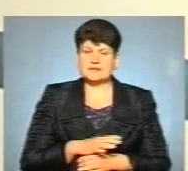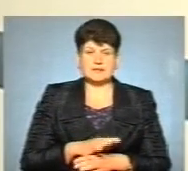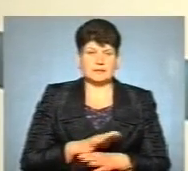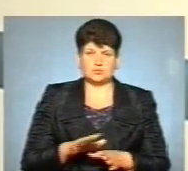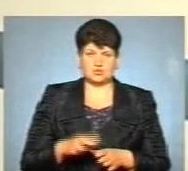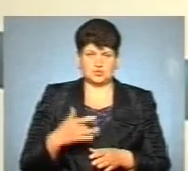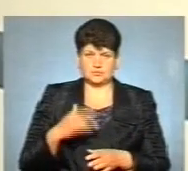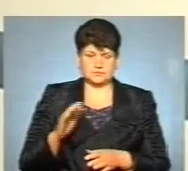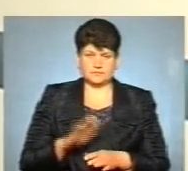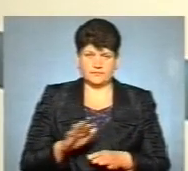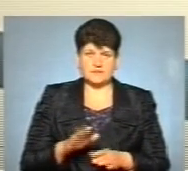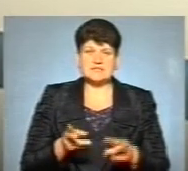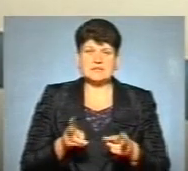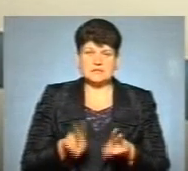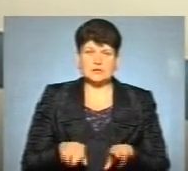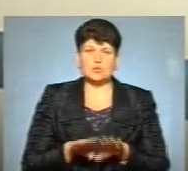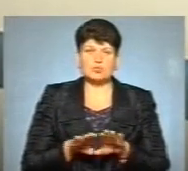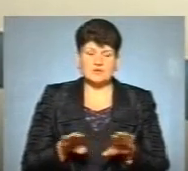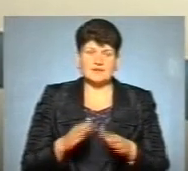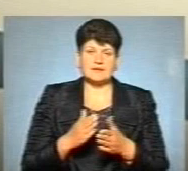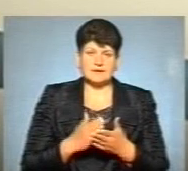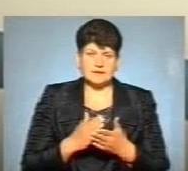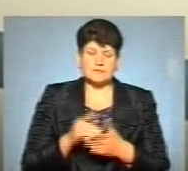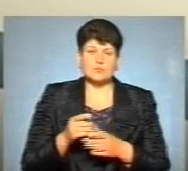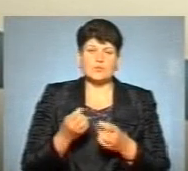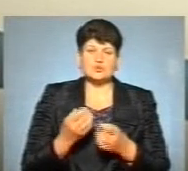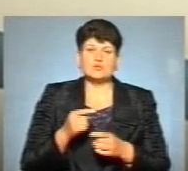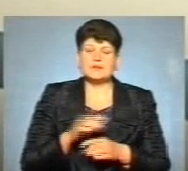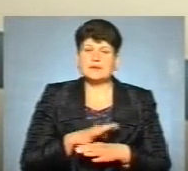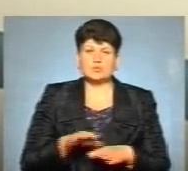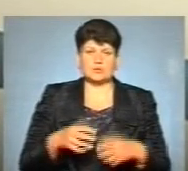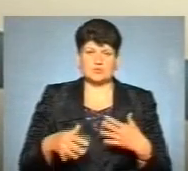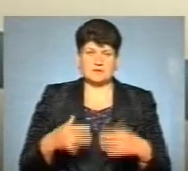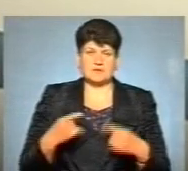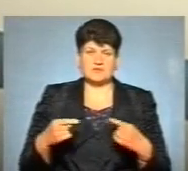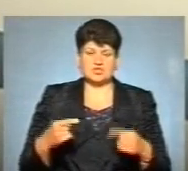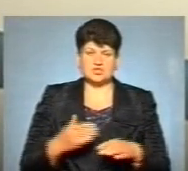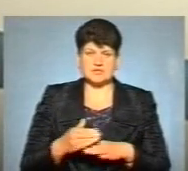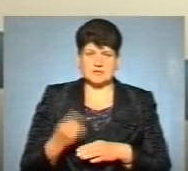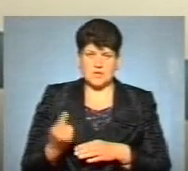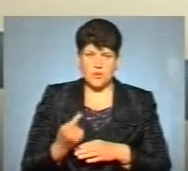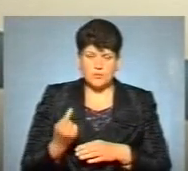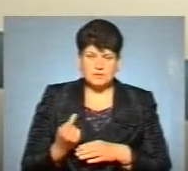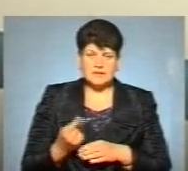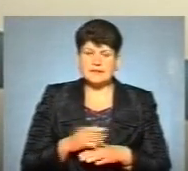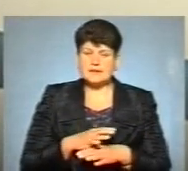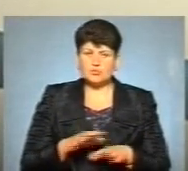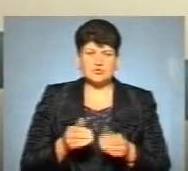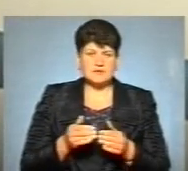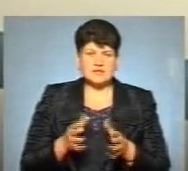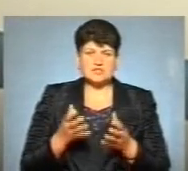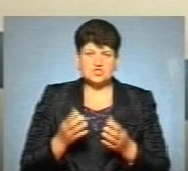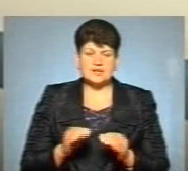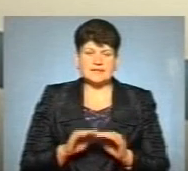жорсткий запроваджений, він залишиться на тому рівні, якому він є, просто він не буде послаблюватися так, як в іншій частині області. Тобто не будуть відкриватися ще